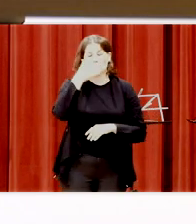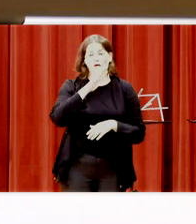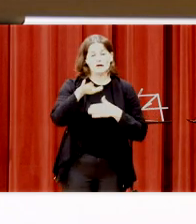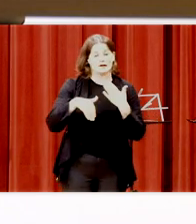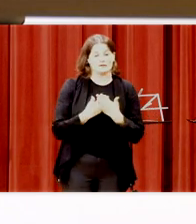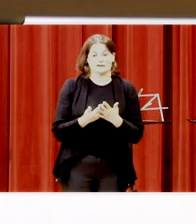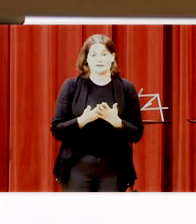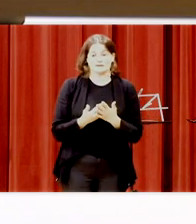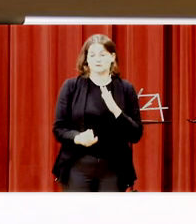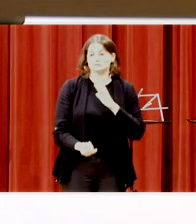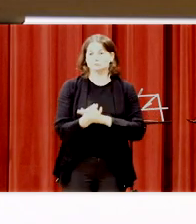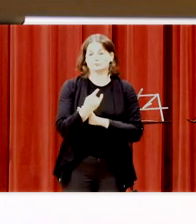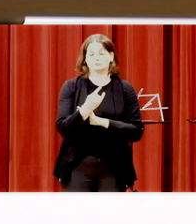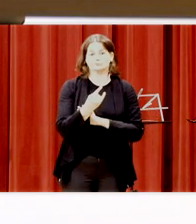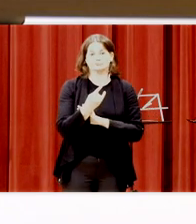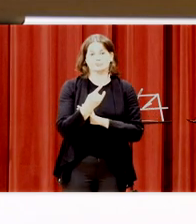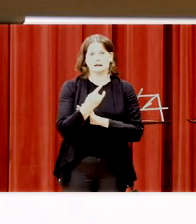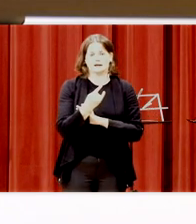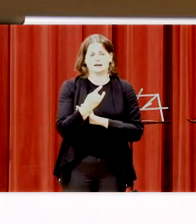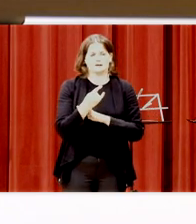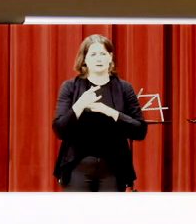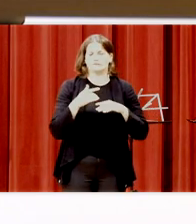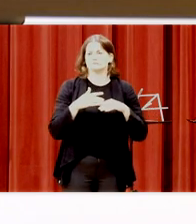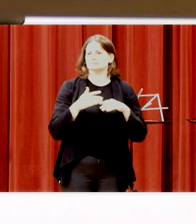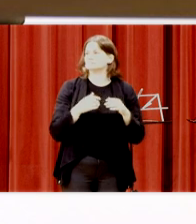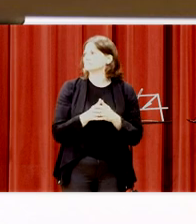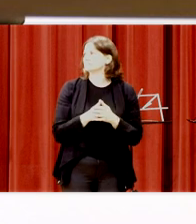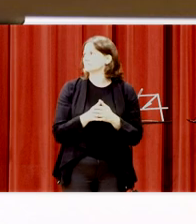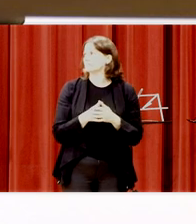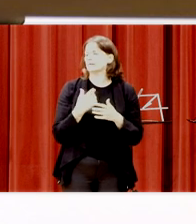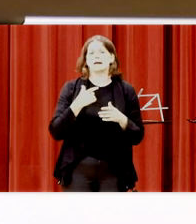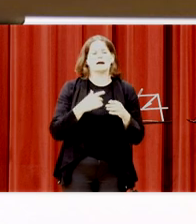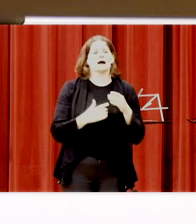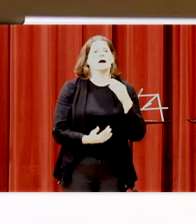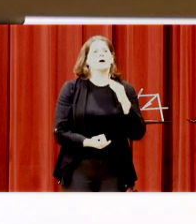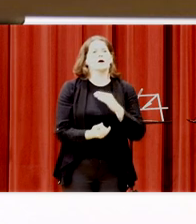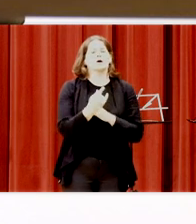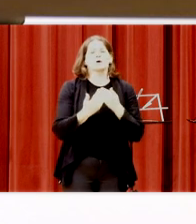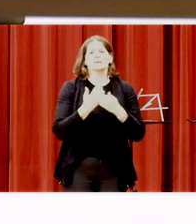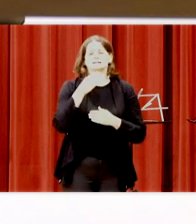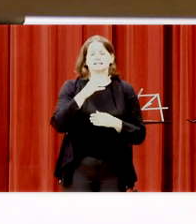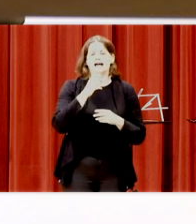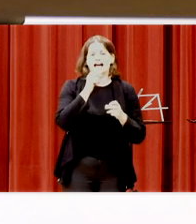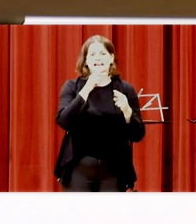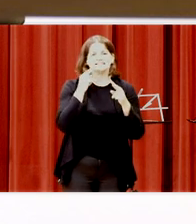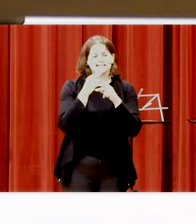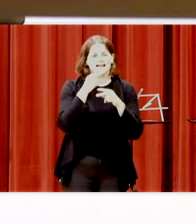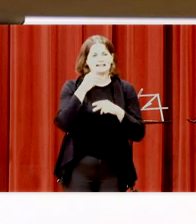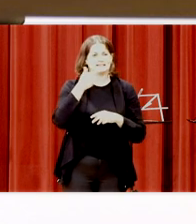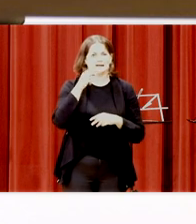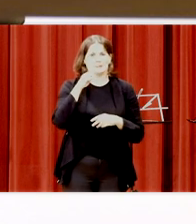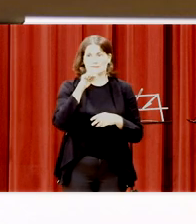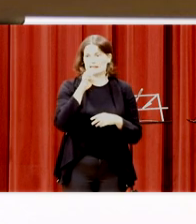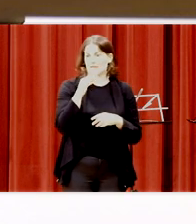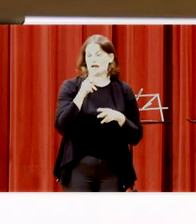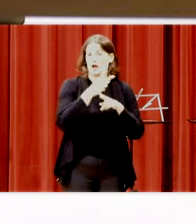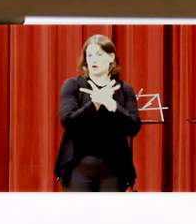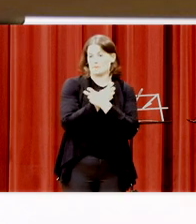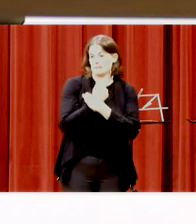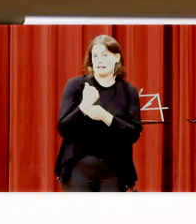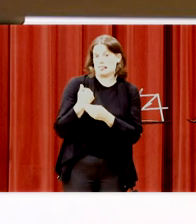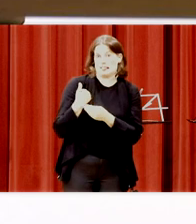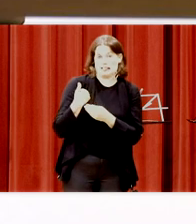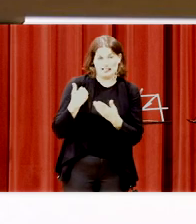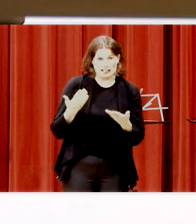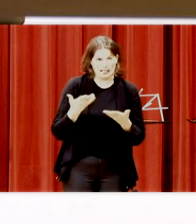de fa no res i de sobte, d'un dia per l'altre, tothom parla d'intel·ligència artificial, tothom utilitza l'intel·ligència artificial, tothom. Jo? I hi